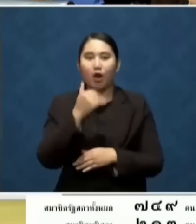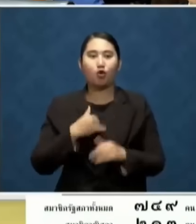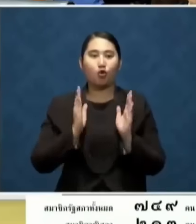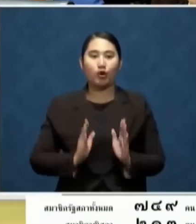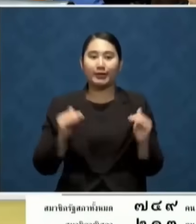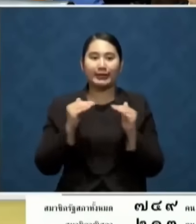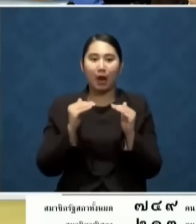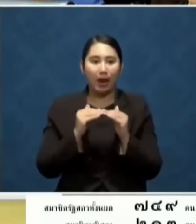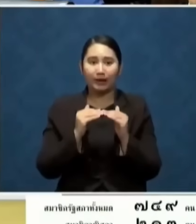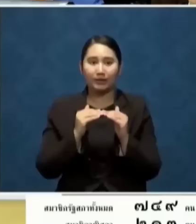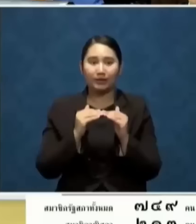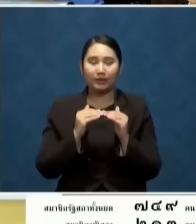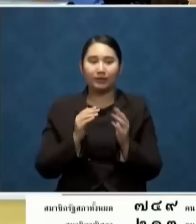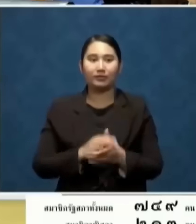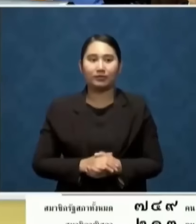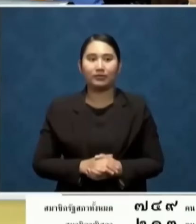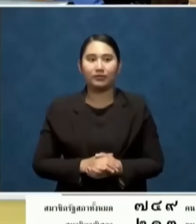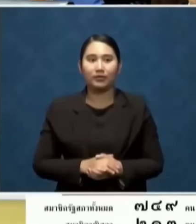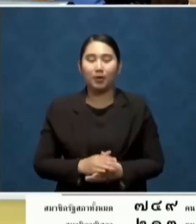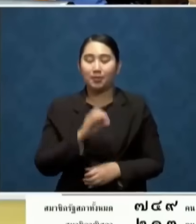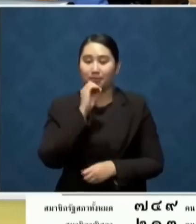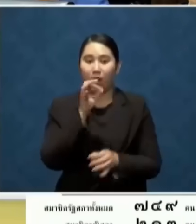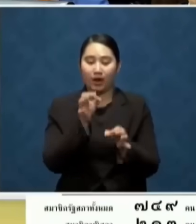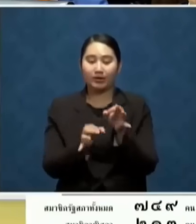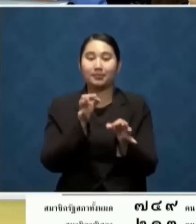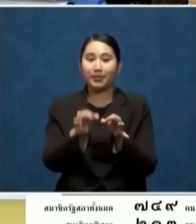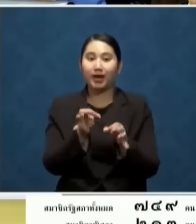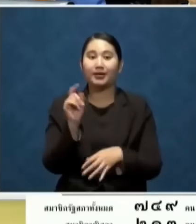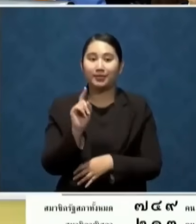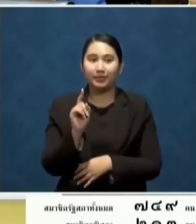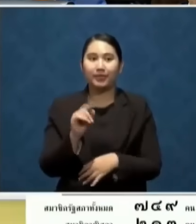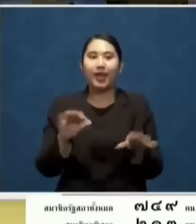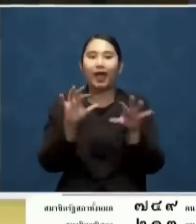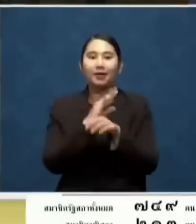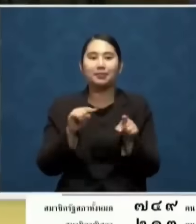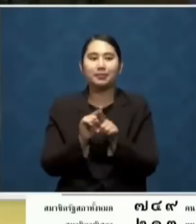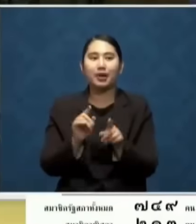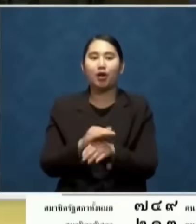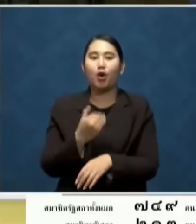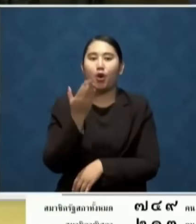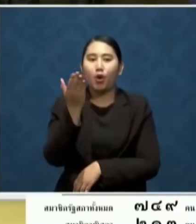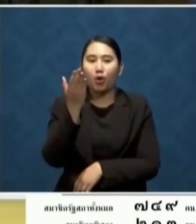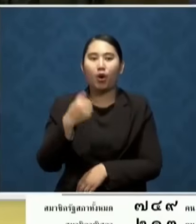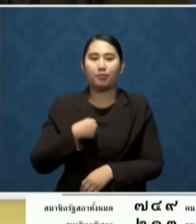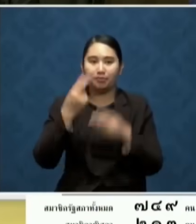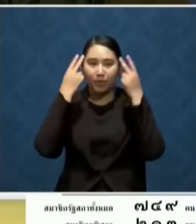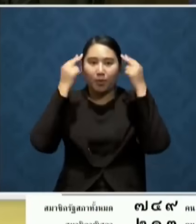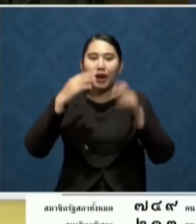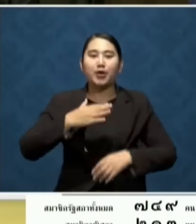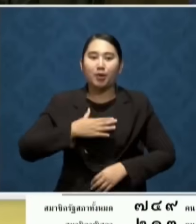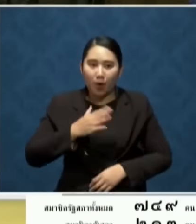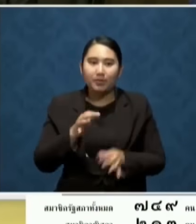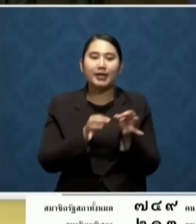ขอย้อนไปพอพูดถึงคนที่พูดถึงกรณีของคุณพิธาในแง่มุมแบบนี้เนี่ยนะคะเมื่อช่วงเช้านะคะตอน